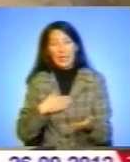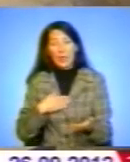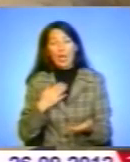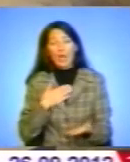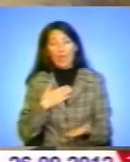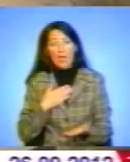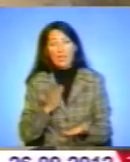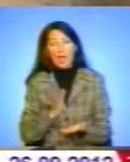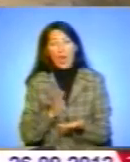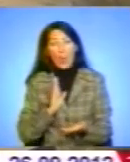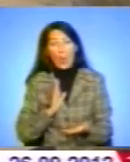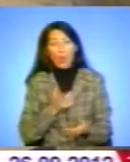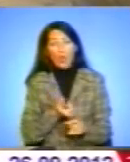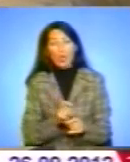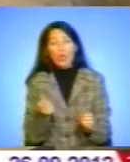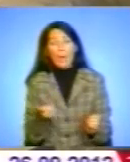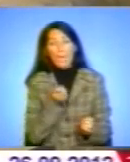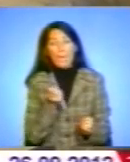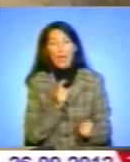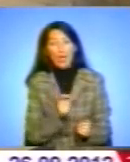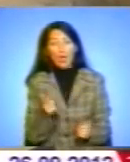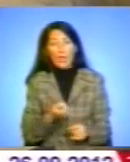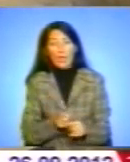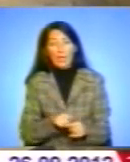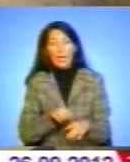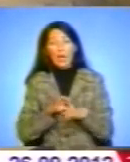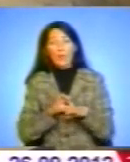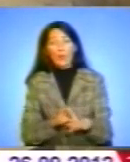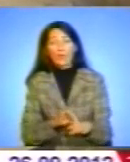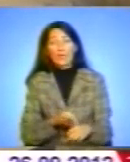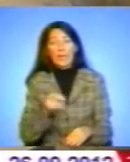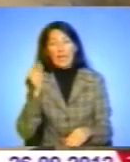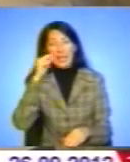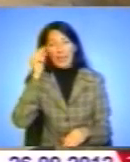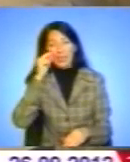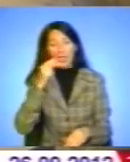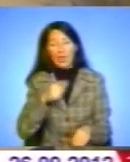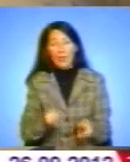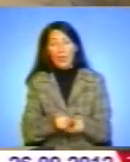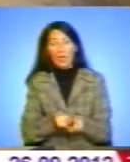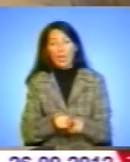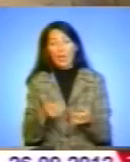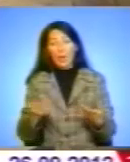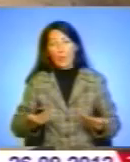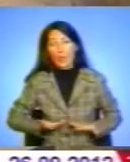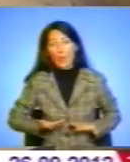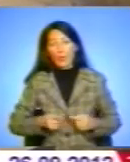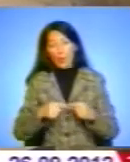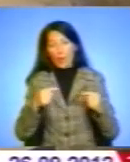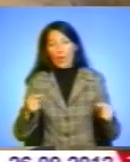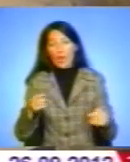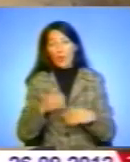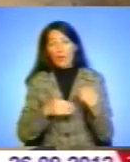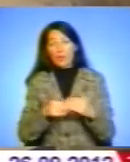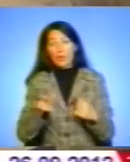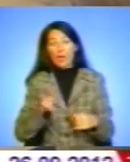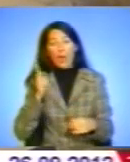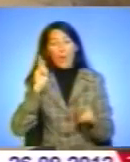дуже мало людей, які проходили навчання по таких побутових професіях, як